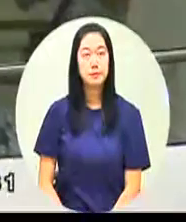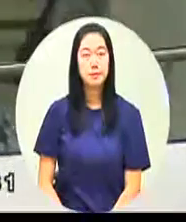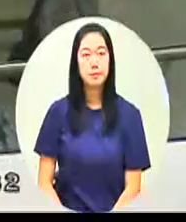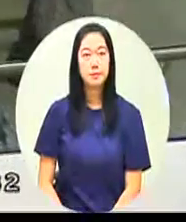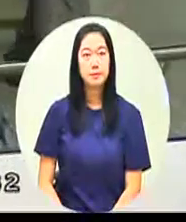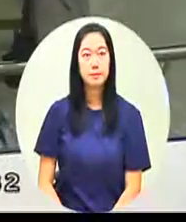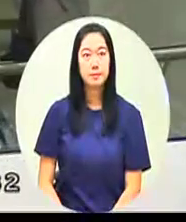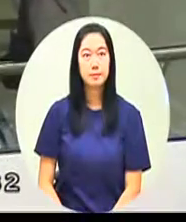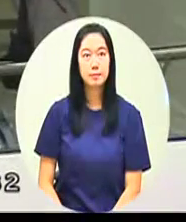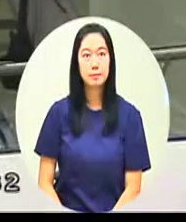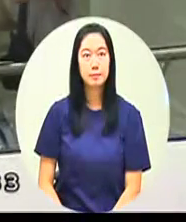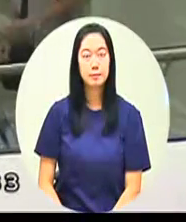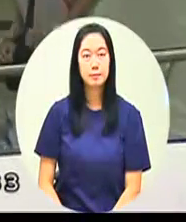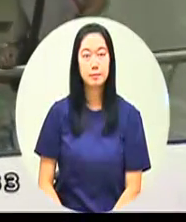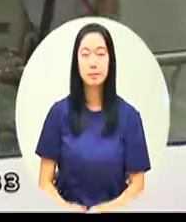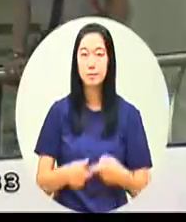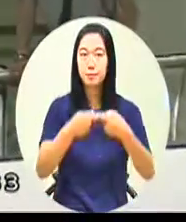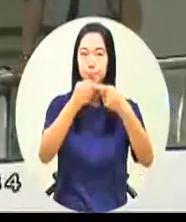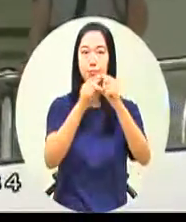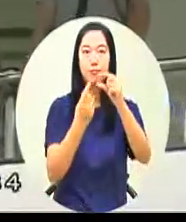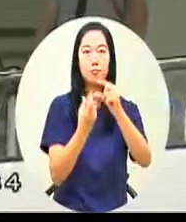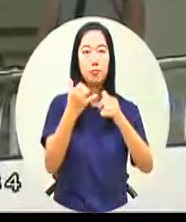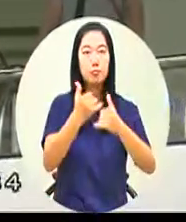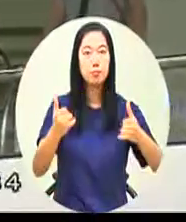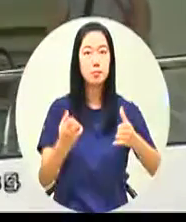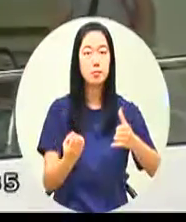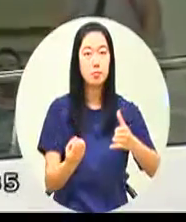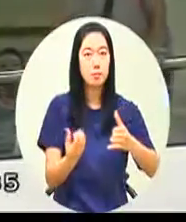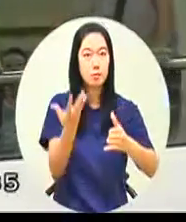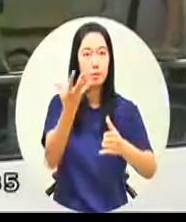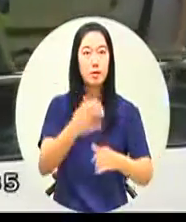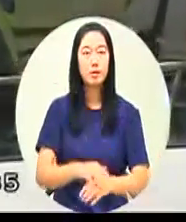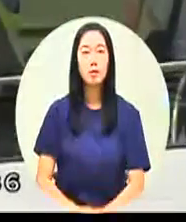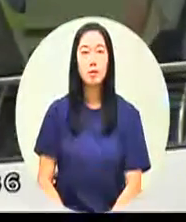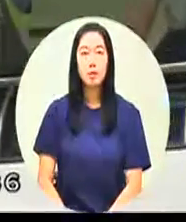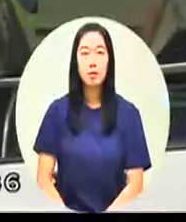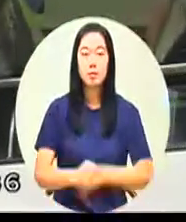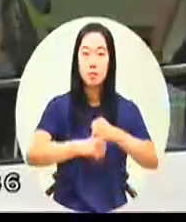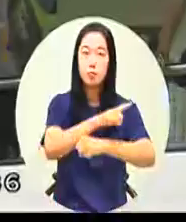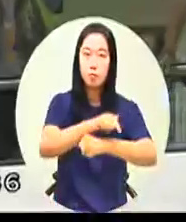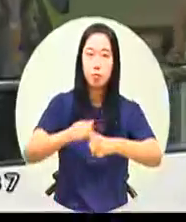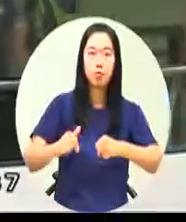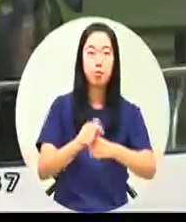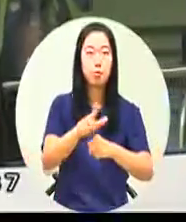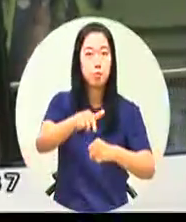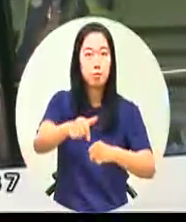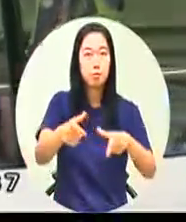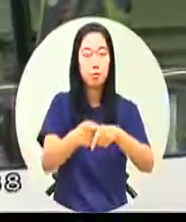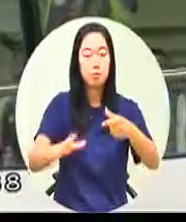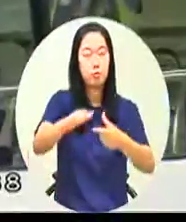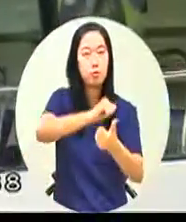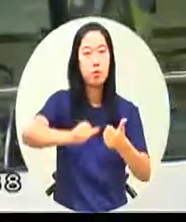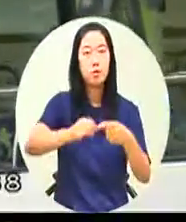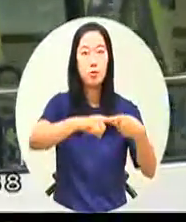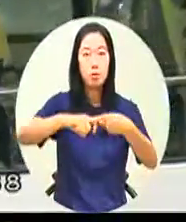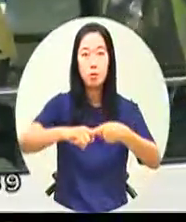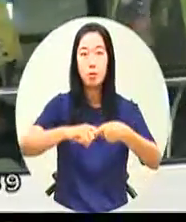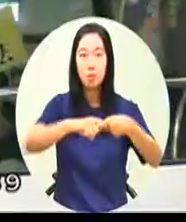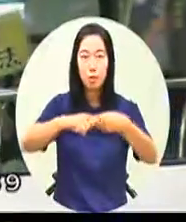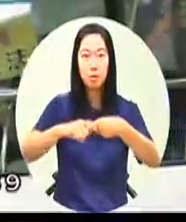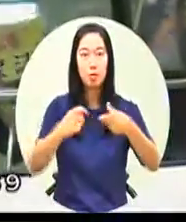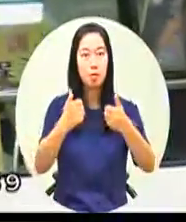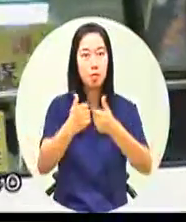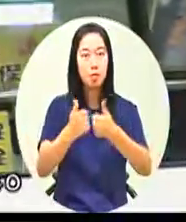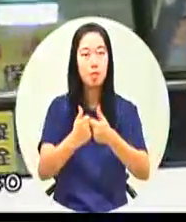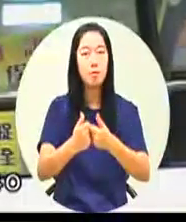第一位是中华民国兽医师工会全国联合会陈培忠理事长。